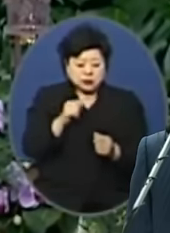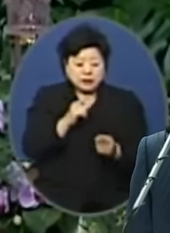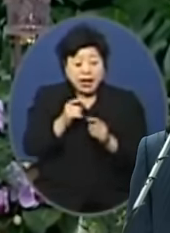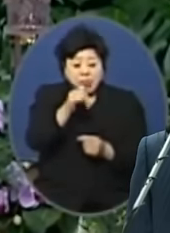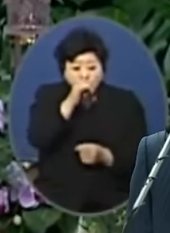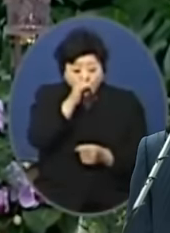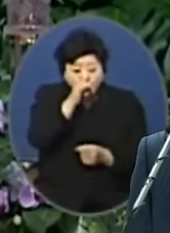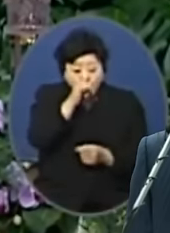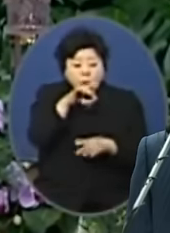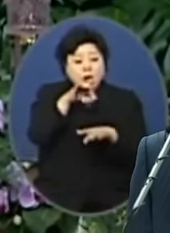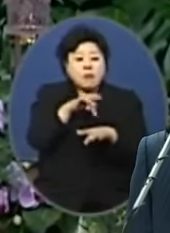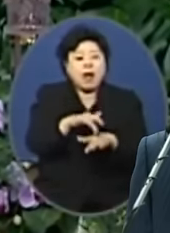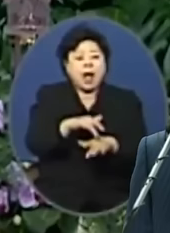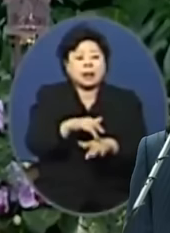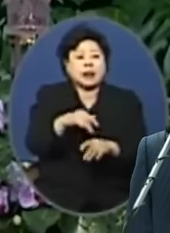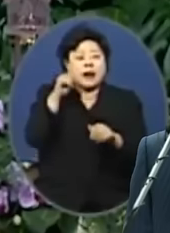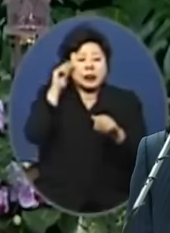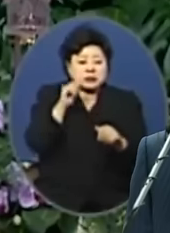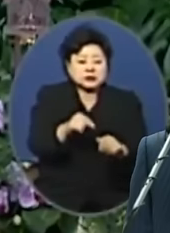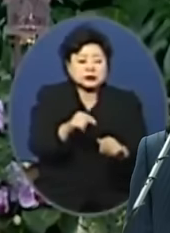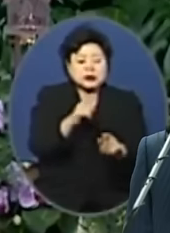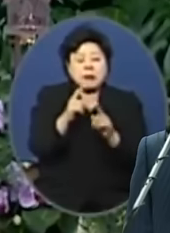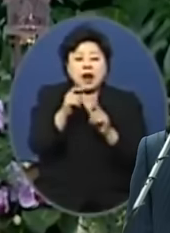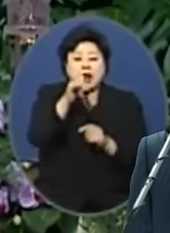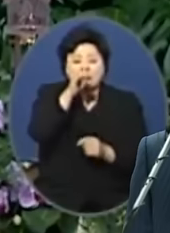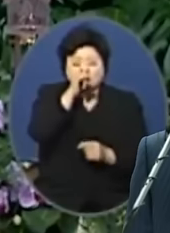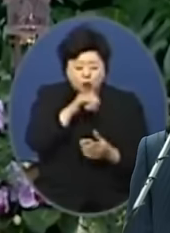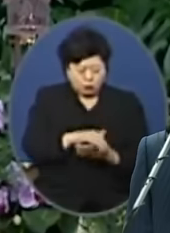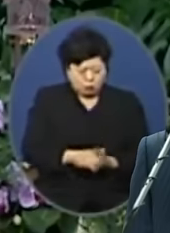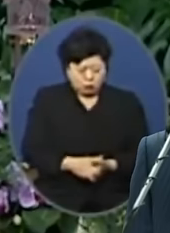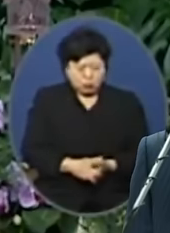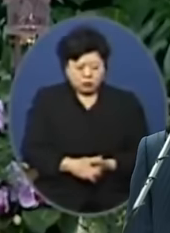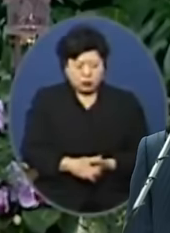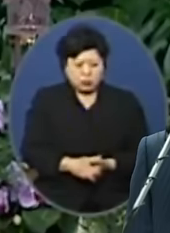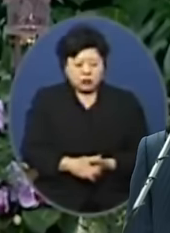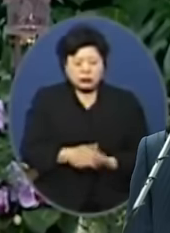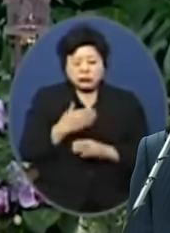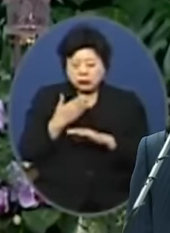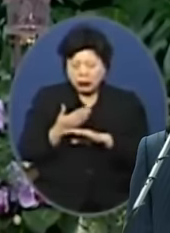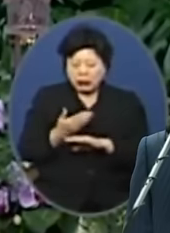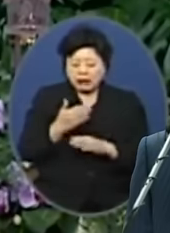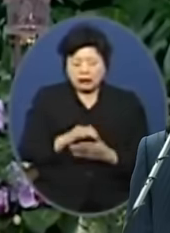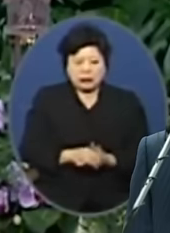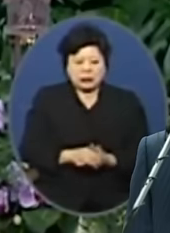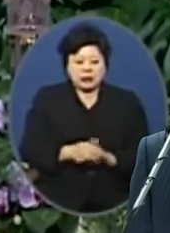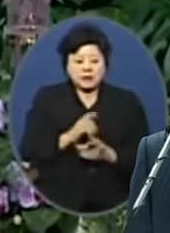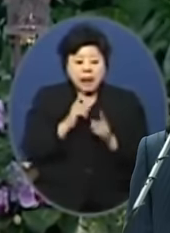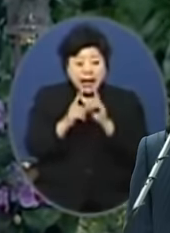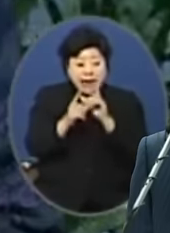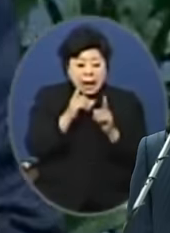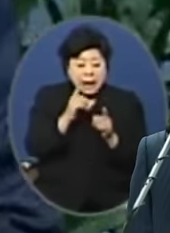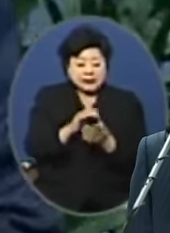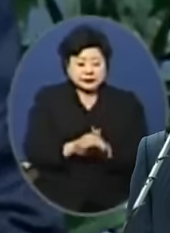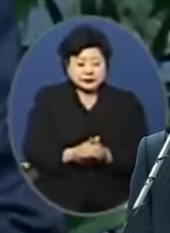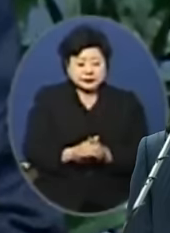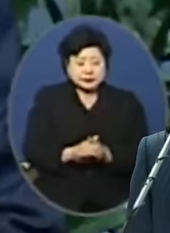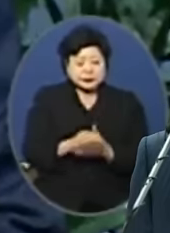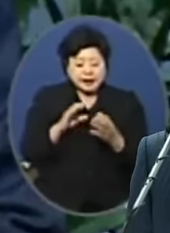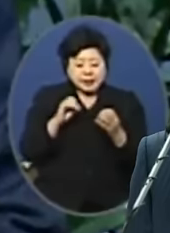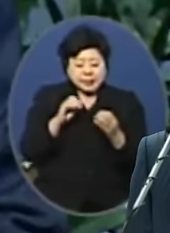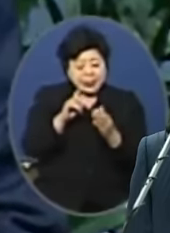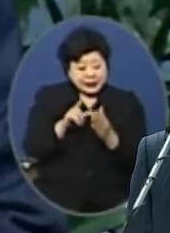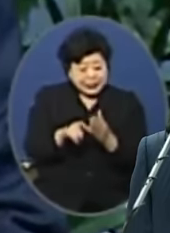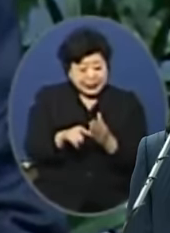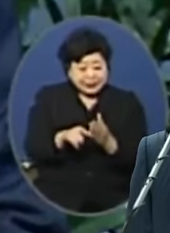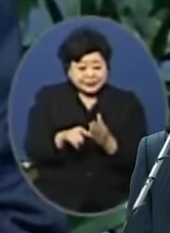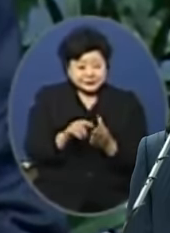있고 마귀가 우리에게 사주해서 하는 말이 있는 것입니다. 말은 대화를 할 때